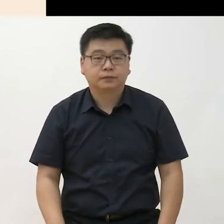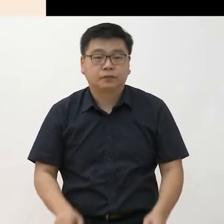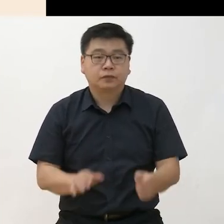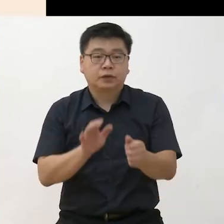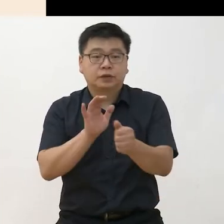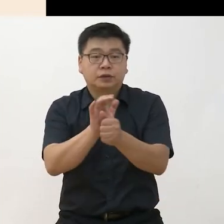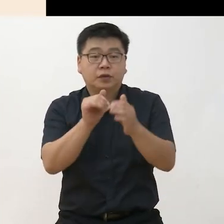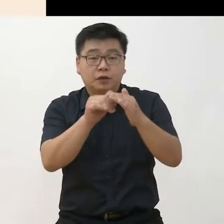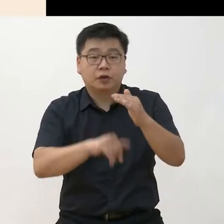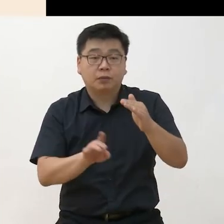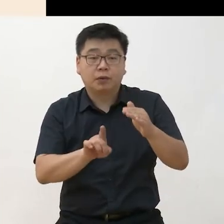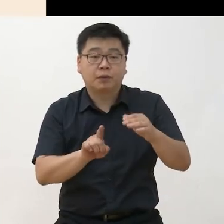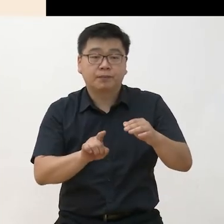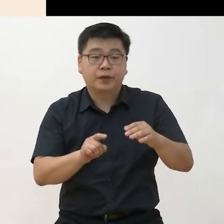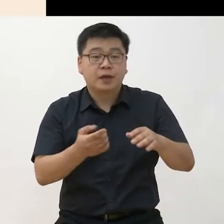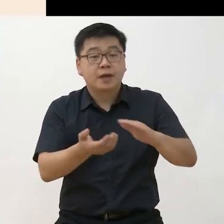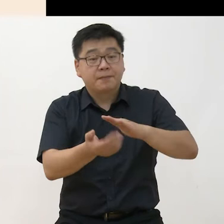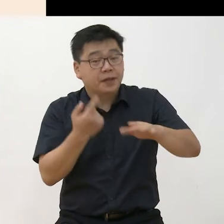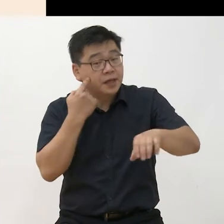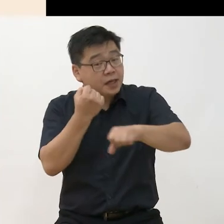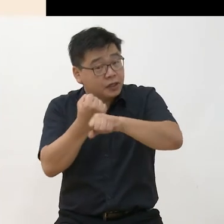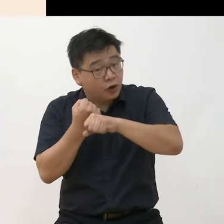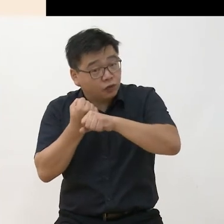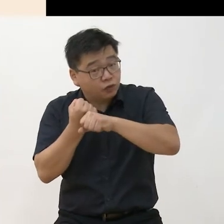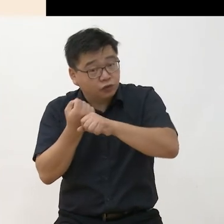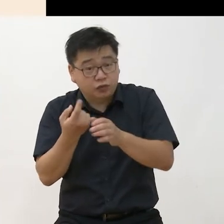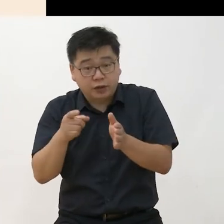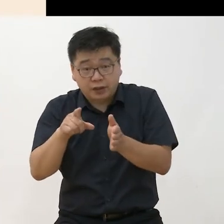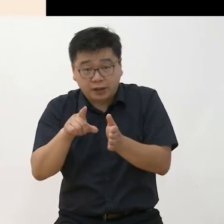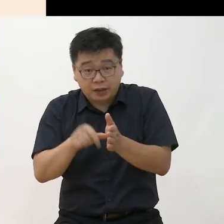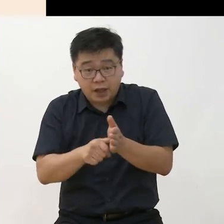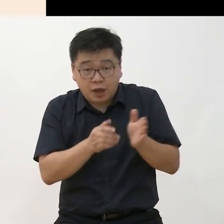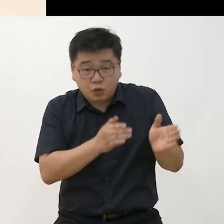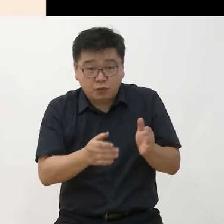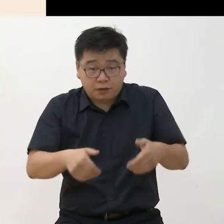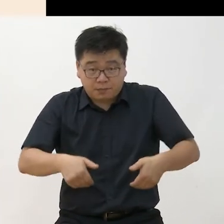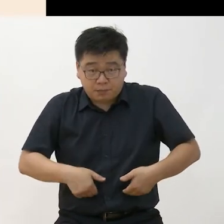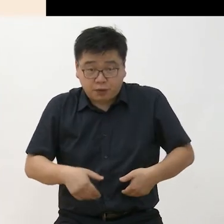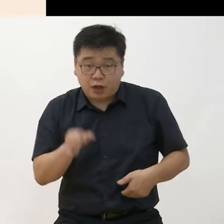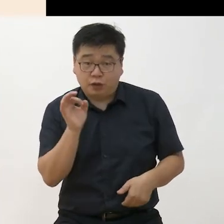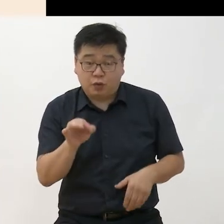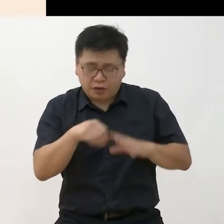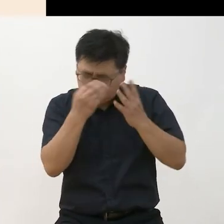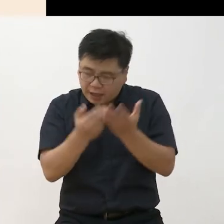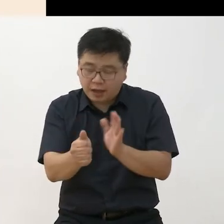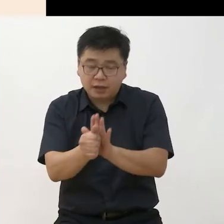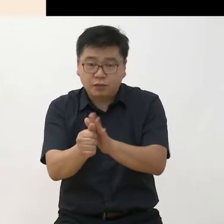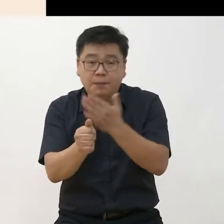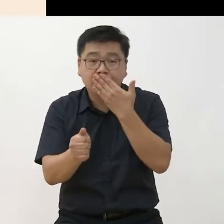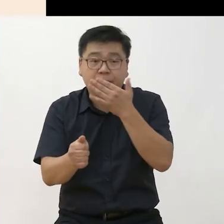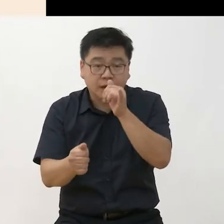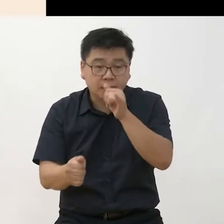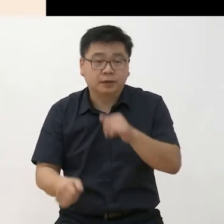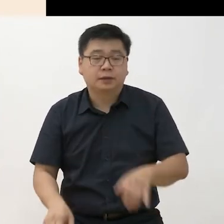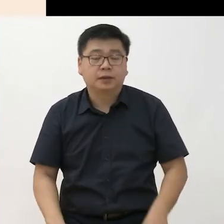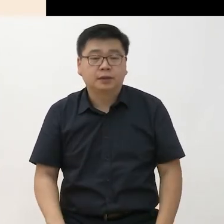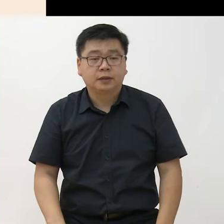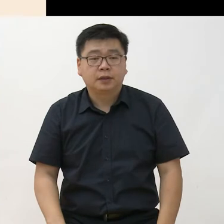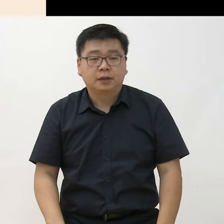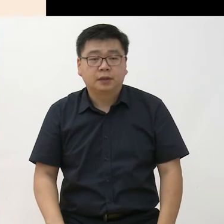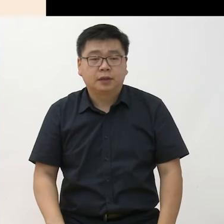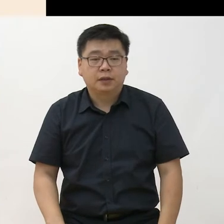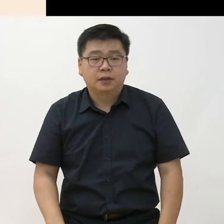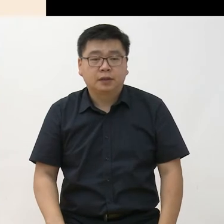지원 내용은 이제 전시 사전 연구와 관련돼서 준비되는 모든 경비를 지원을 합니다. 그래서